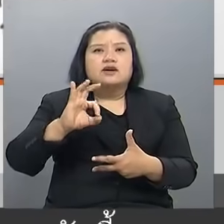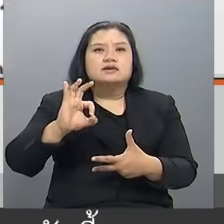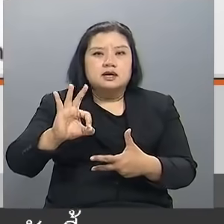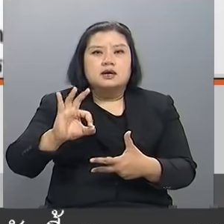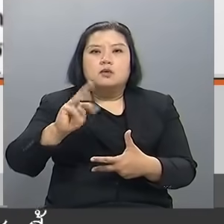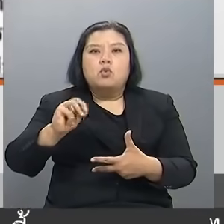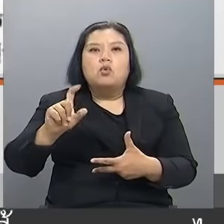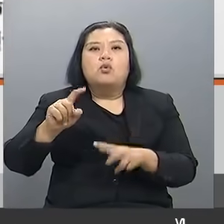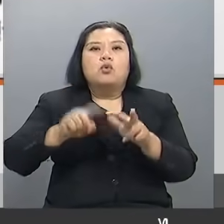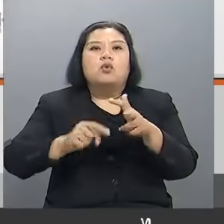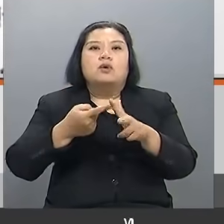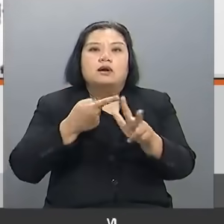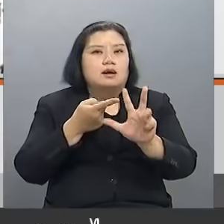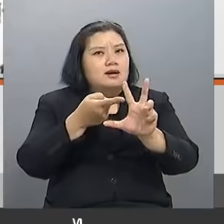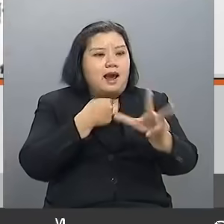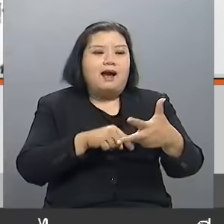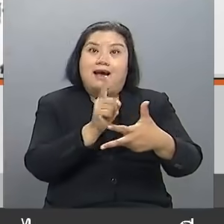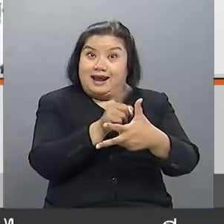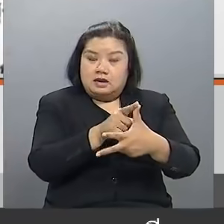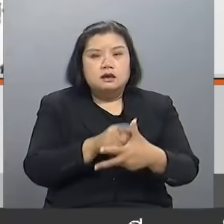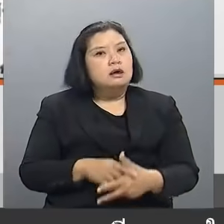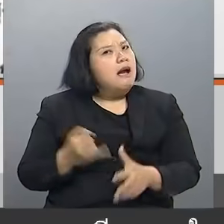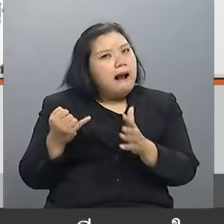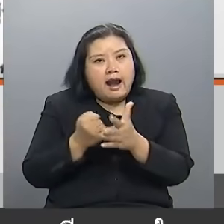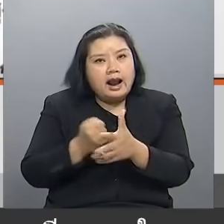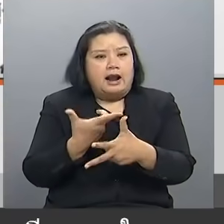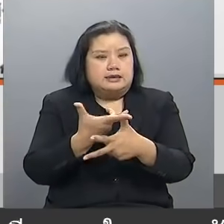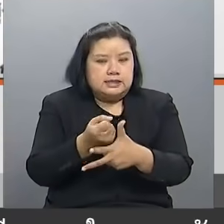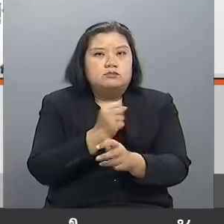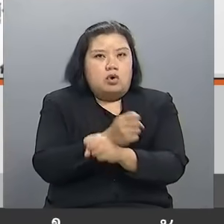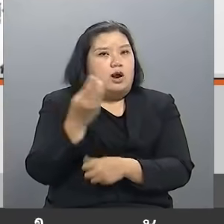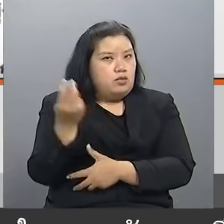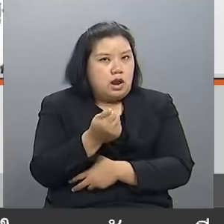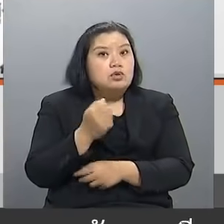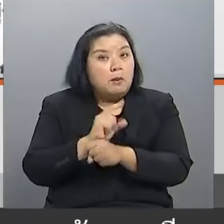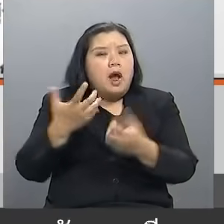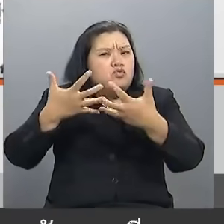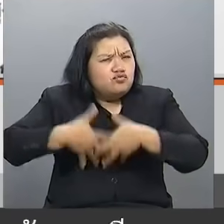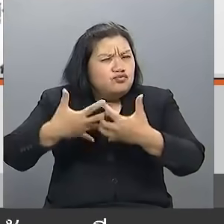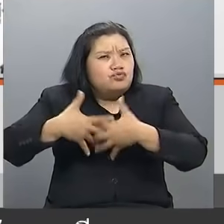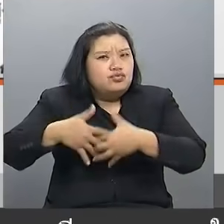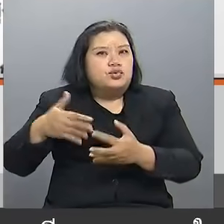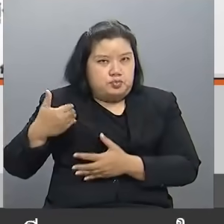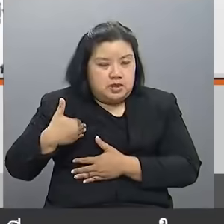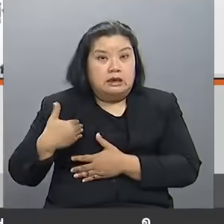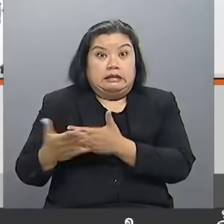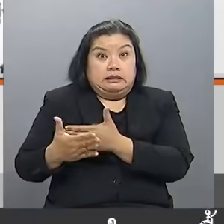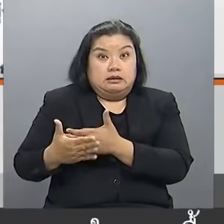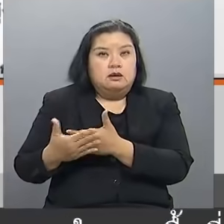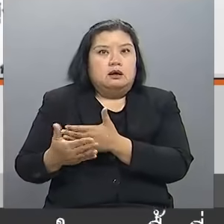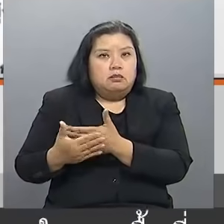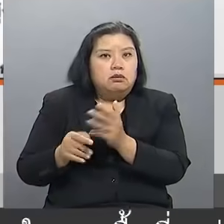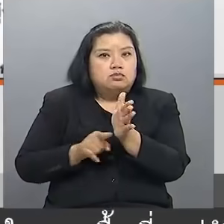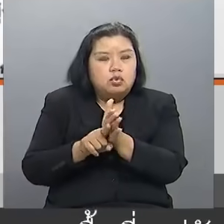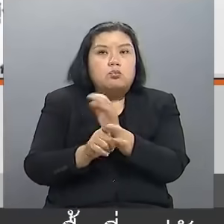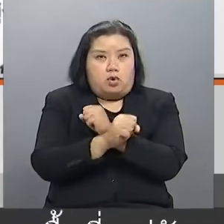ชนิดนี้นะคะทำได้ง่ายแล้วก็เป็นจำนวนมากอย่างรวดเร็วเพราะว่าทำในโรงงานกระตุ้นผมต้านทานได้สูงส่วนข้อเสีย